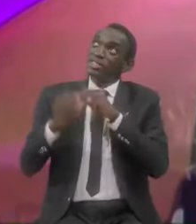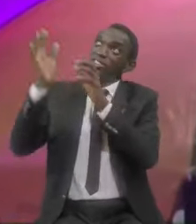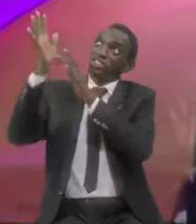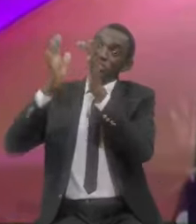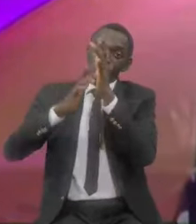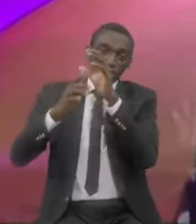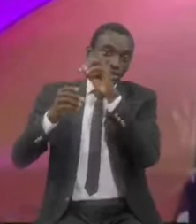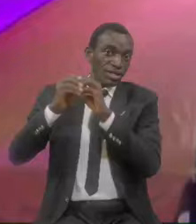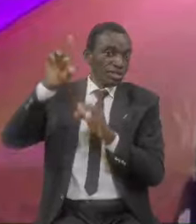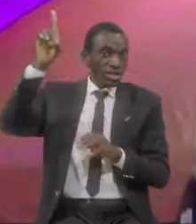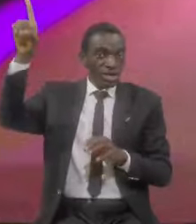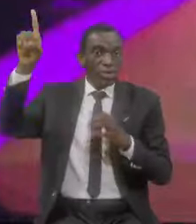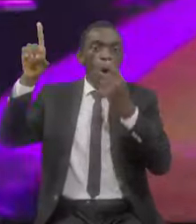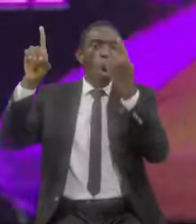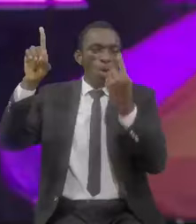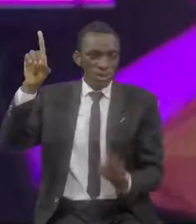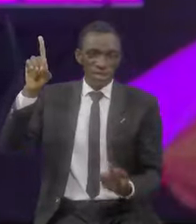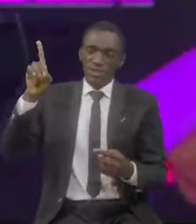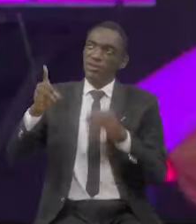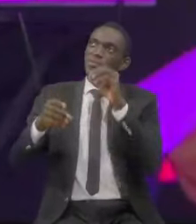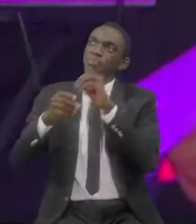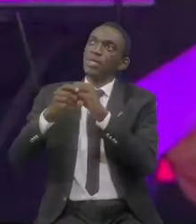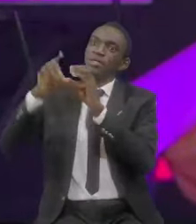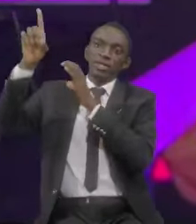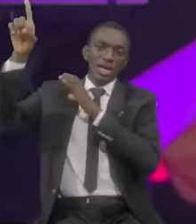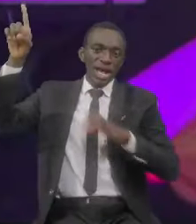seul, en Christ seul,